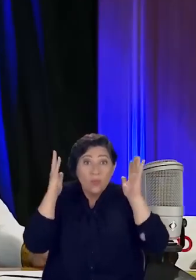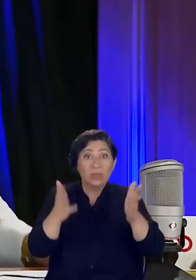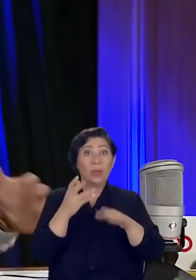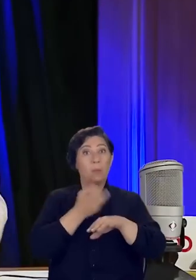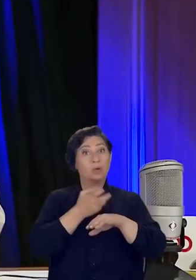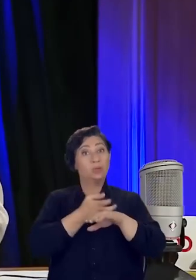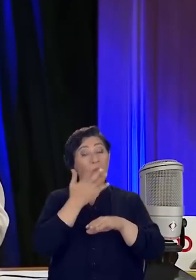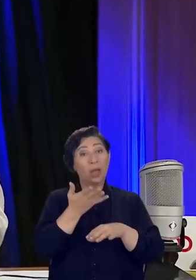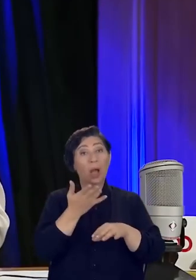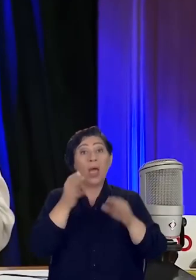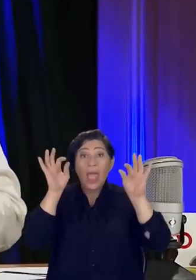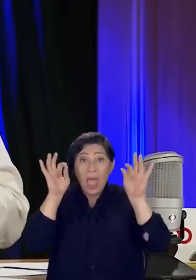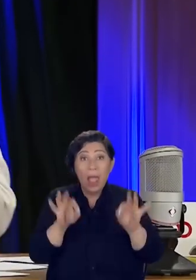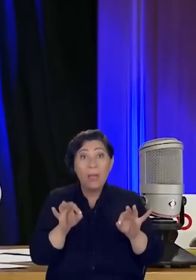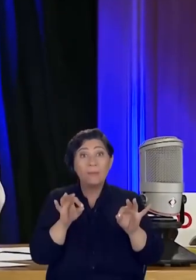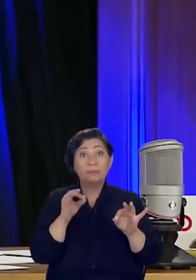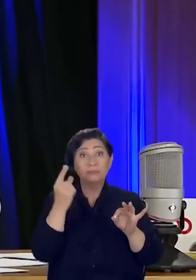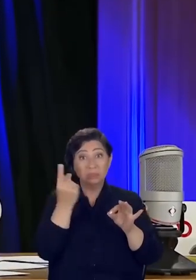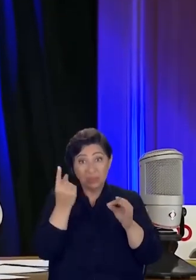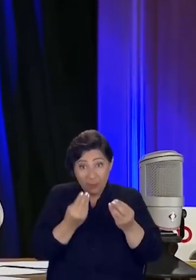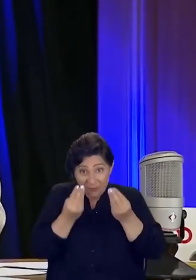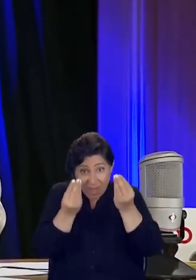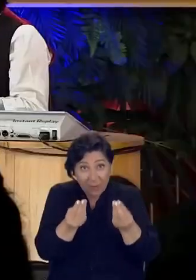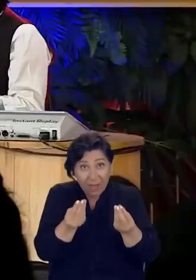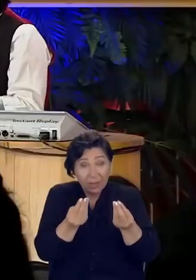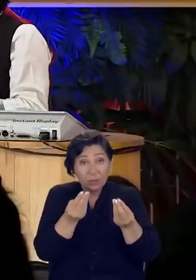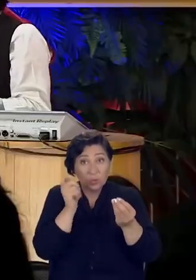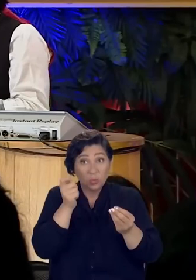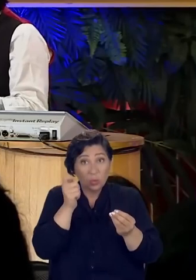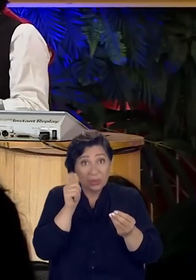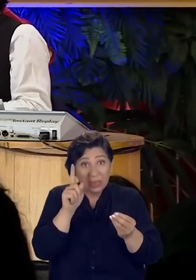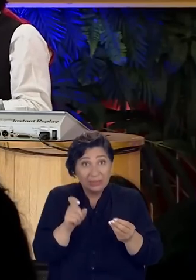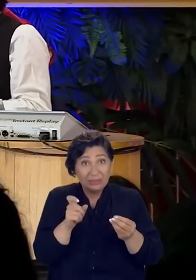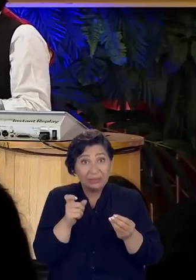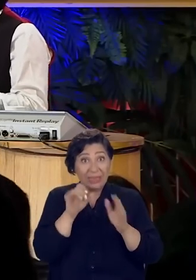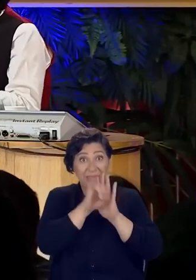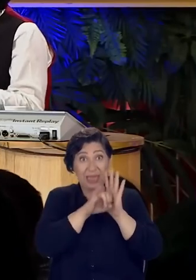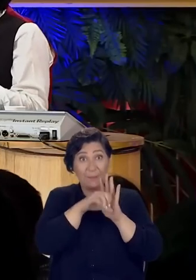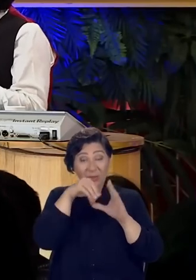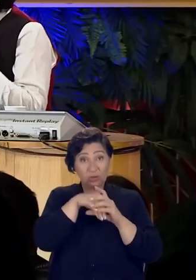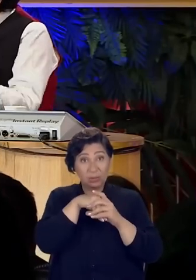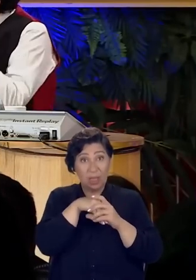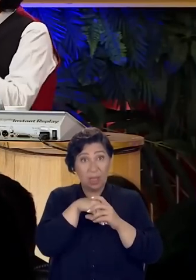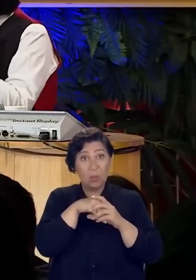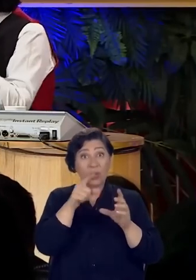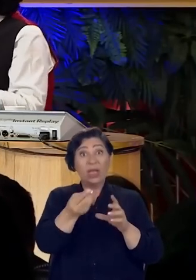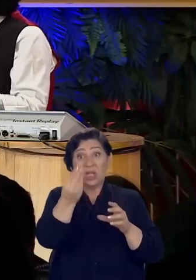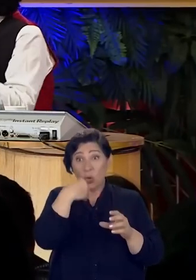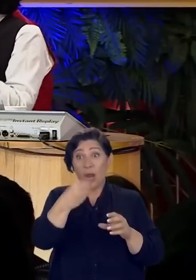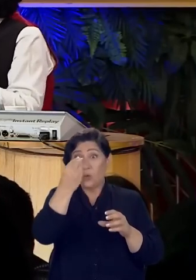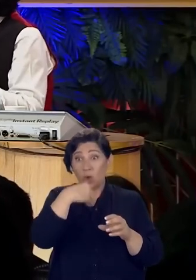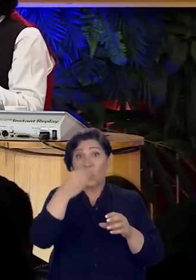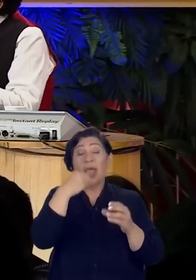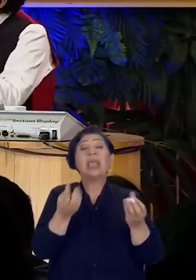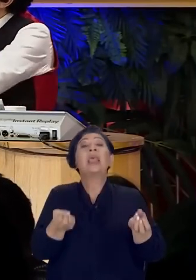Maşallah. Peki her seferinde bir şey mi vermek zorundayız bu Instagram'da? Yani bunlar